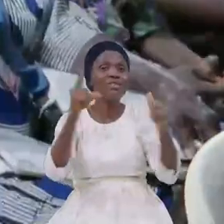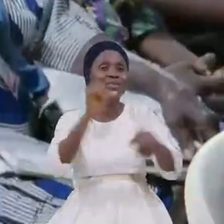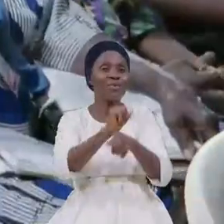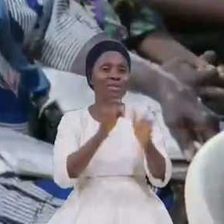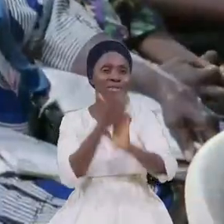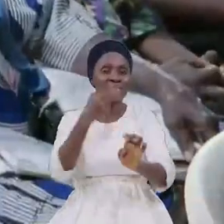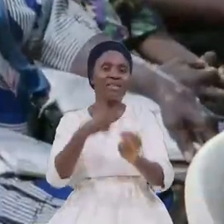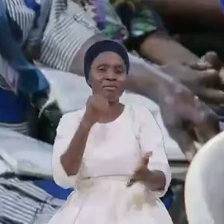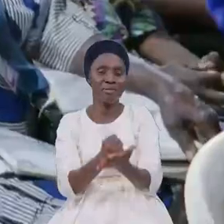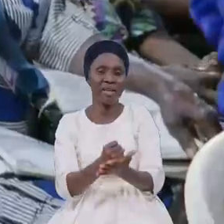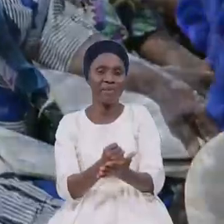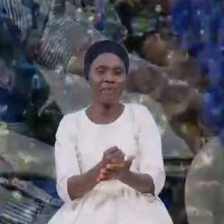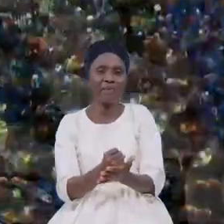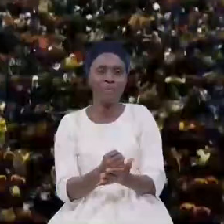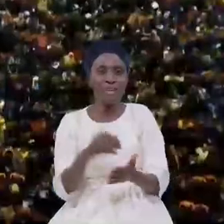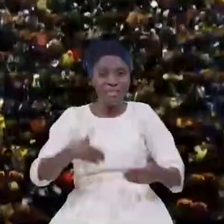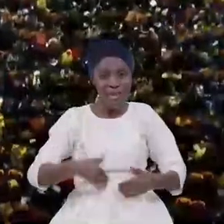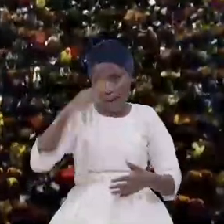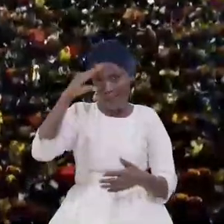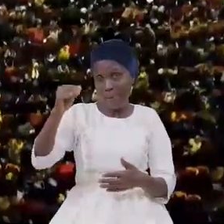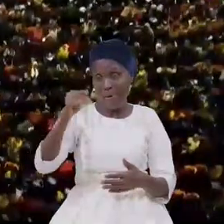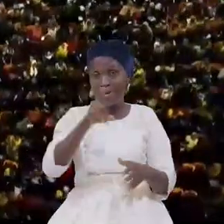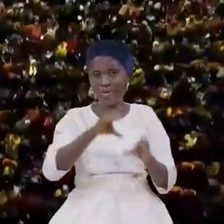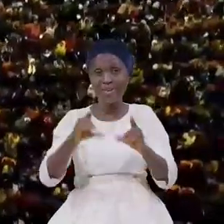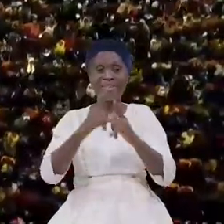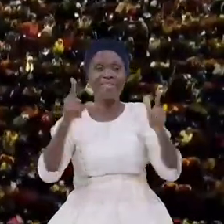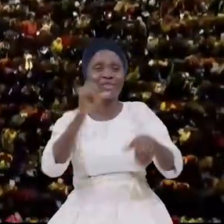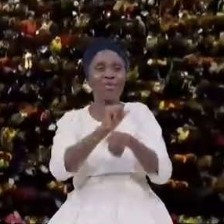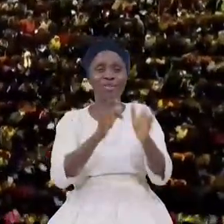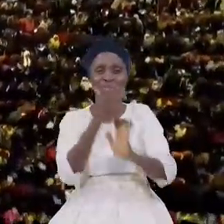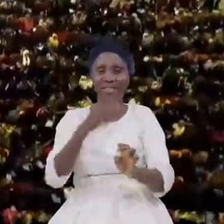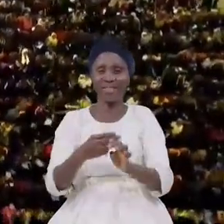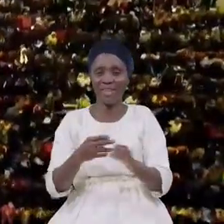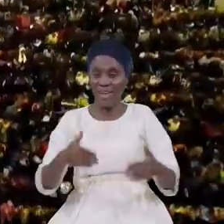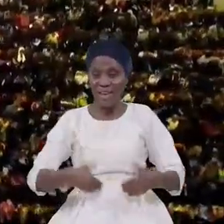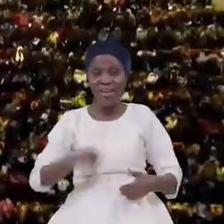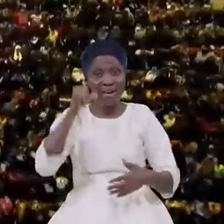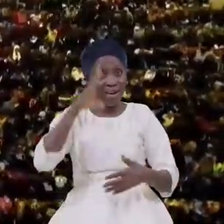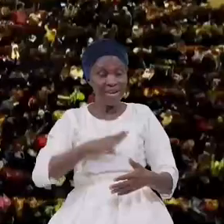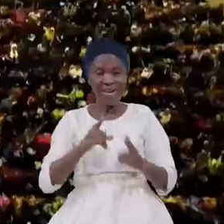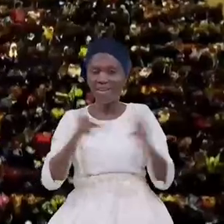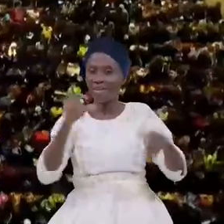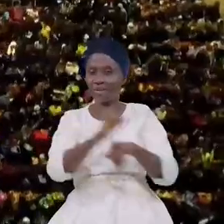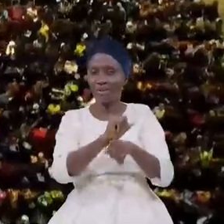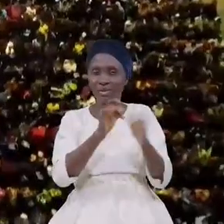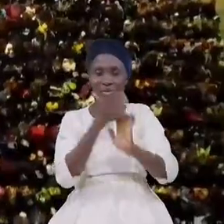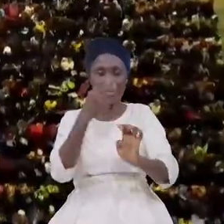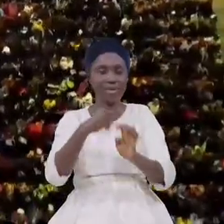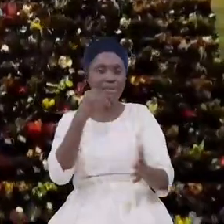vous. Jeunes, garçons, exploit pour vous. Jeune fille, exploit pour